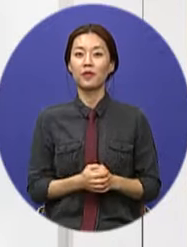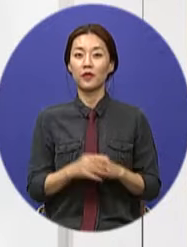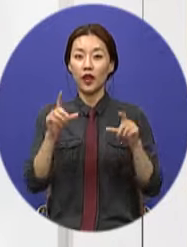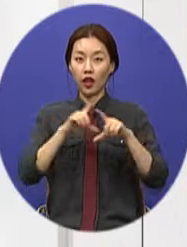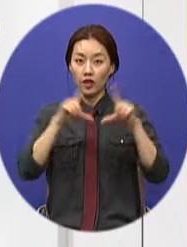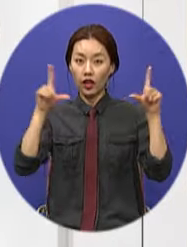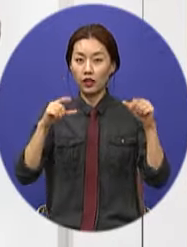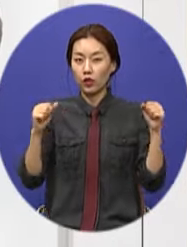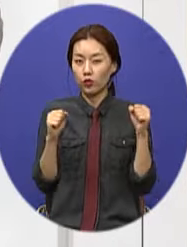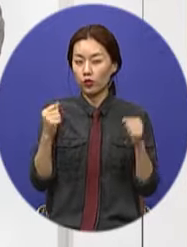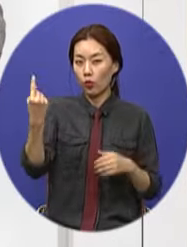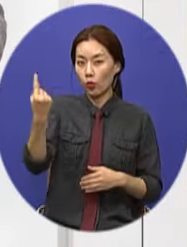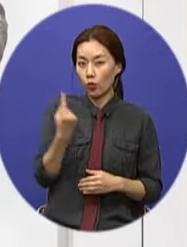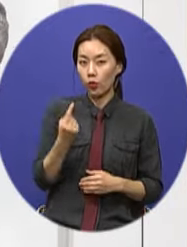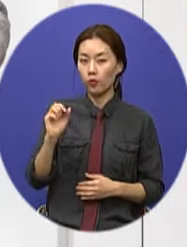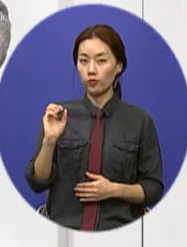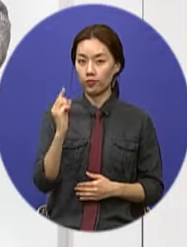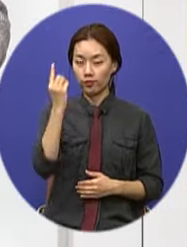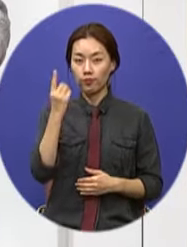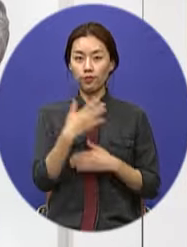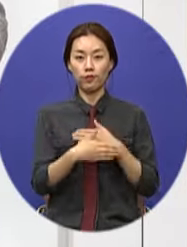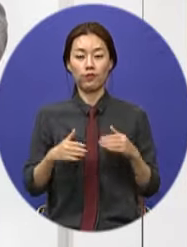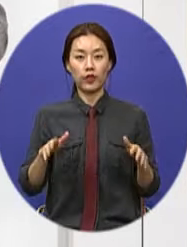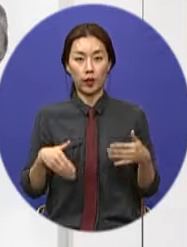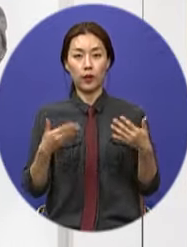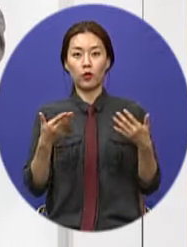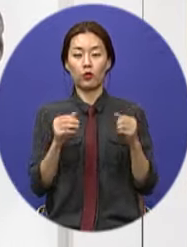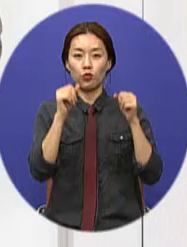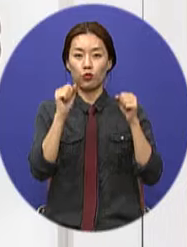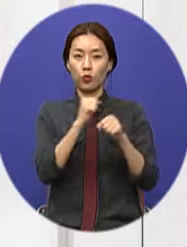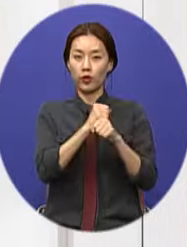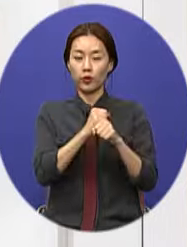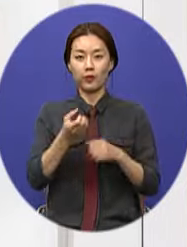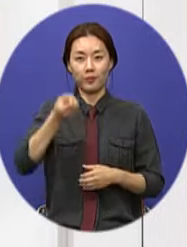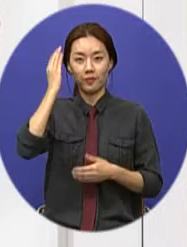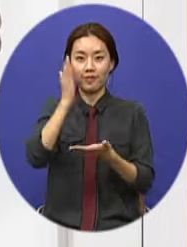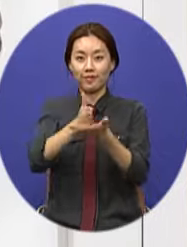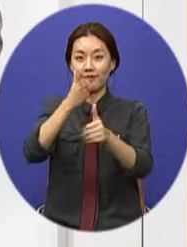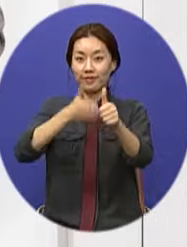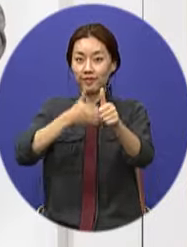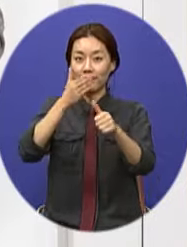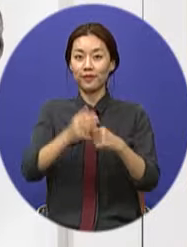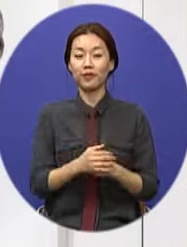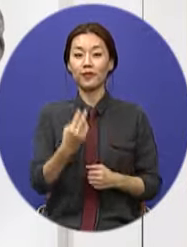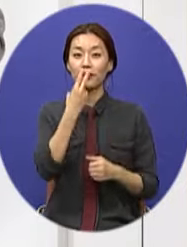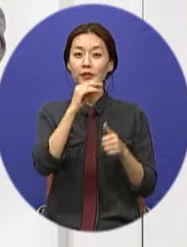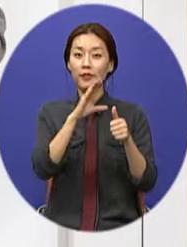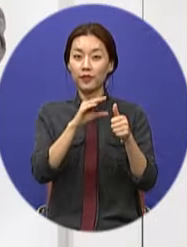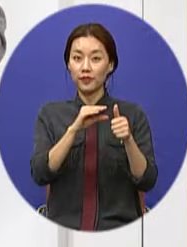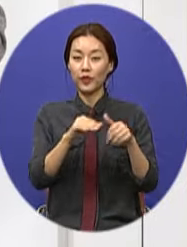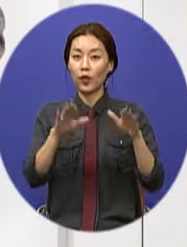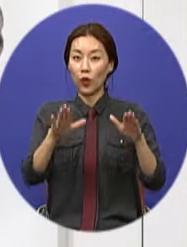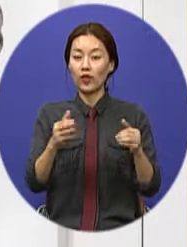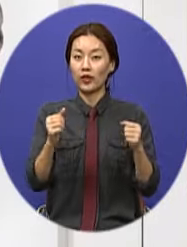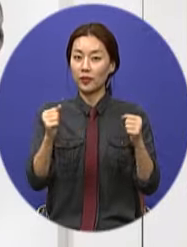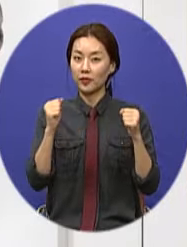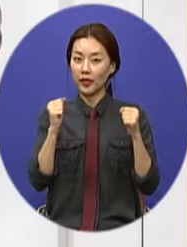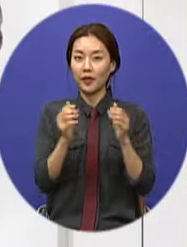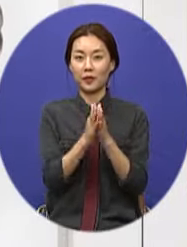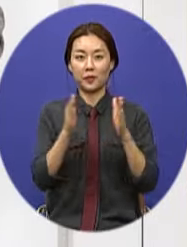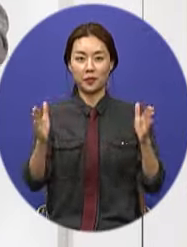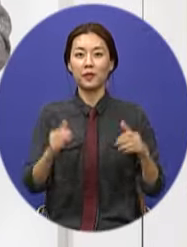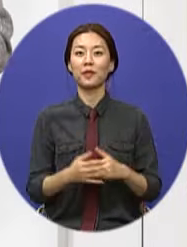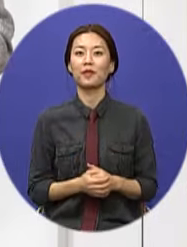이렇게 추워질수록 좀 가벼운 운동하시는 거 잊지 않으셨으면 좋겠고요. 네. 생방송으로 오늘도 힘차게